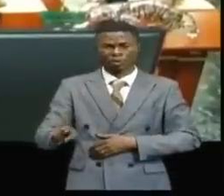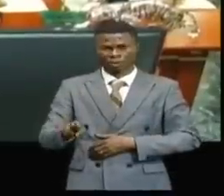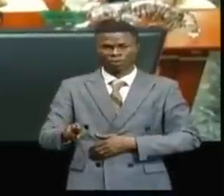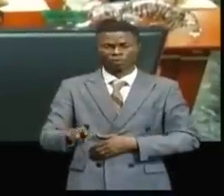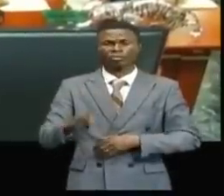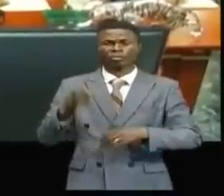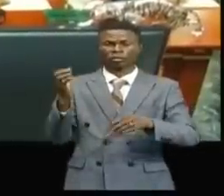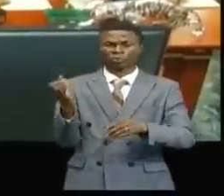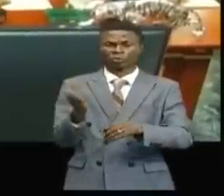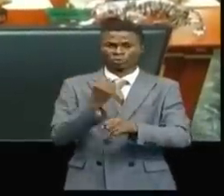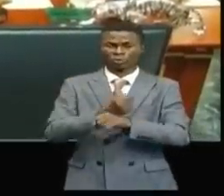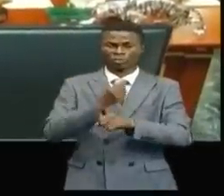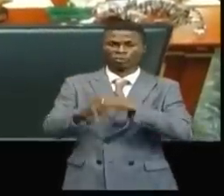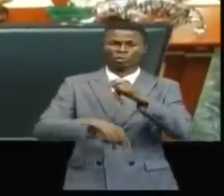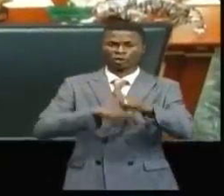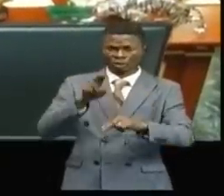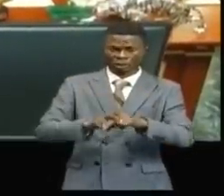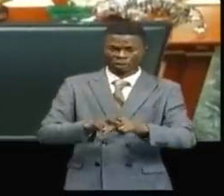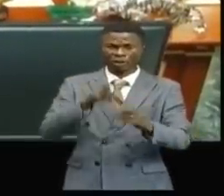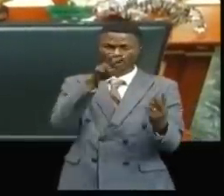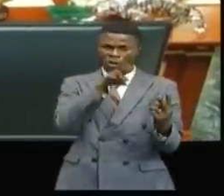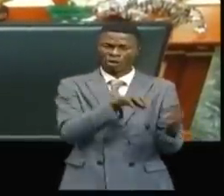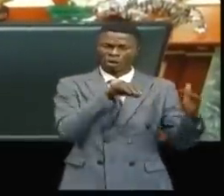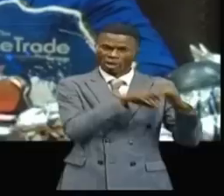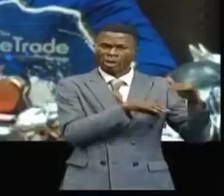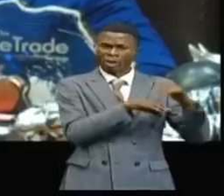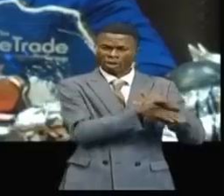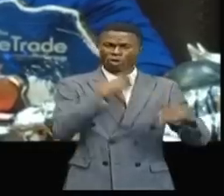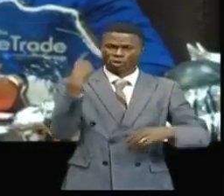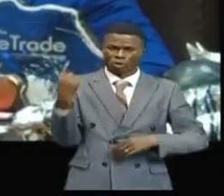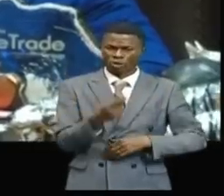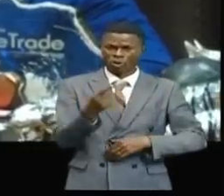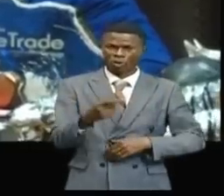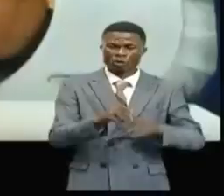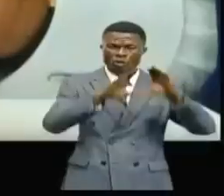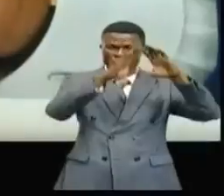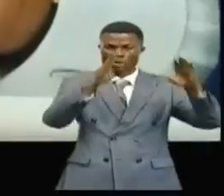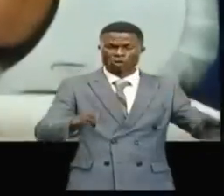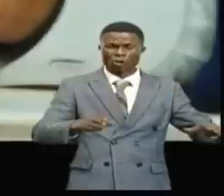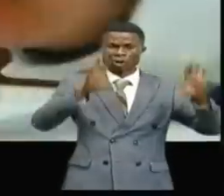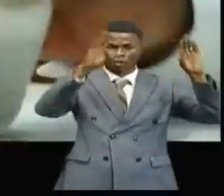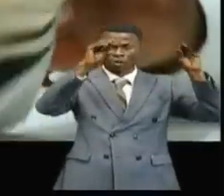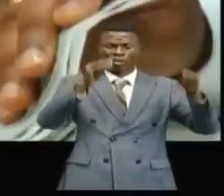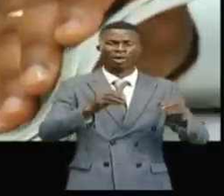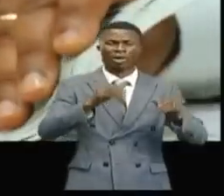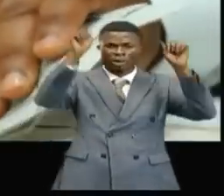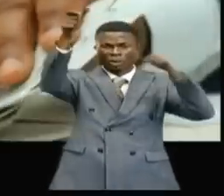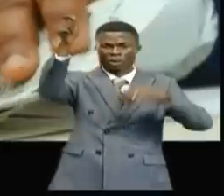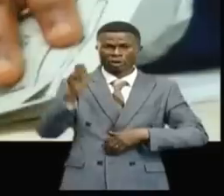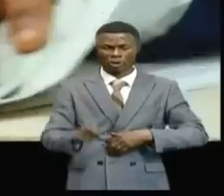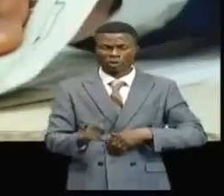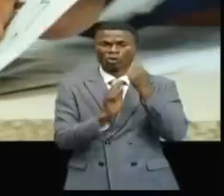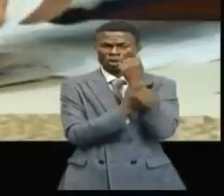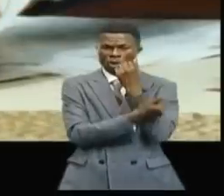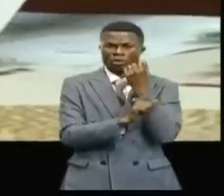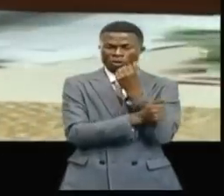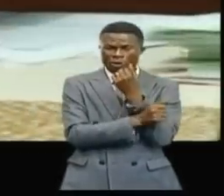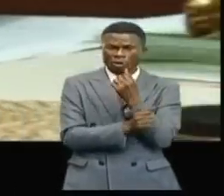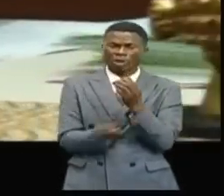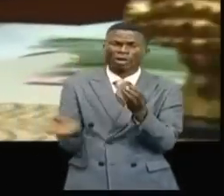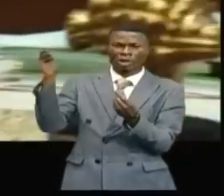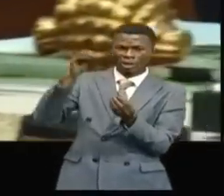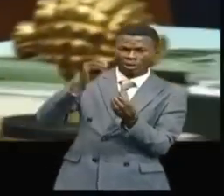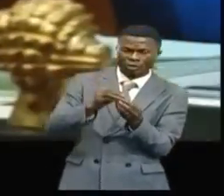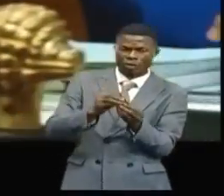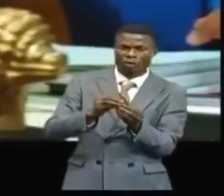le service national approvisionne régulièrement les cantines de militaires en farine de maïs, contribuant à l'amélioration